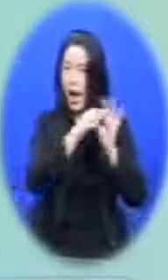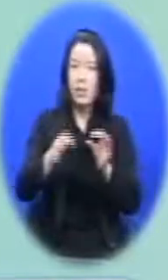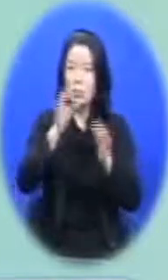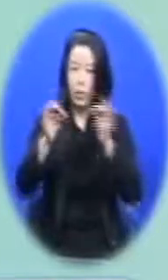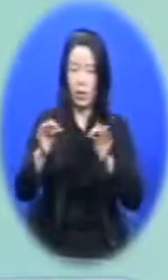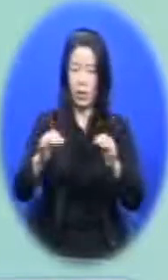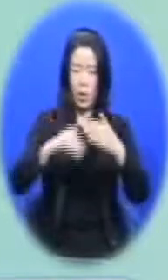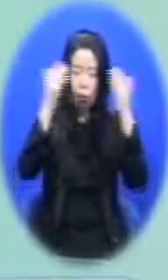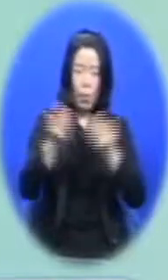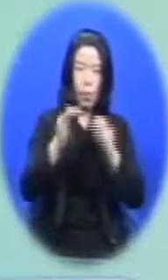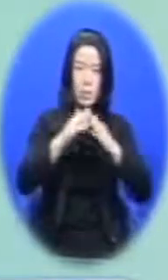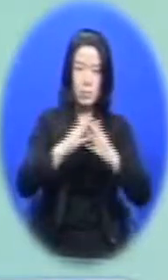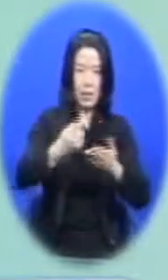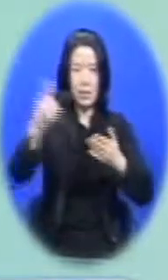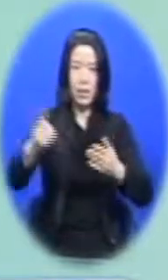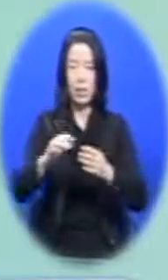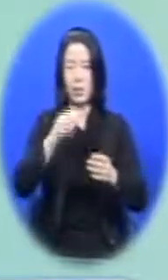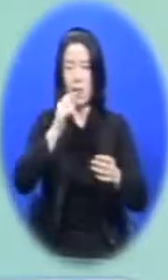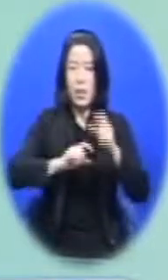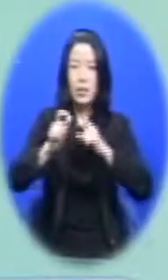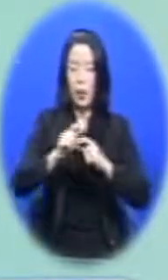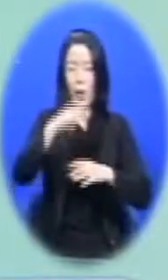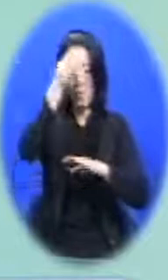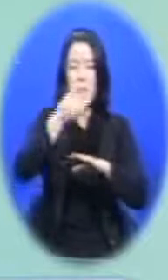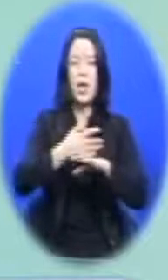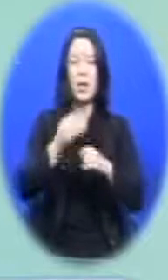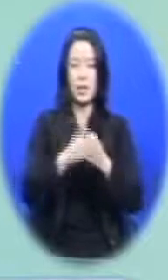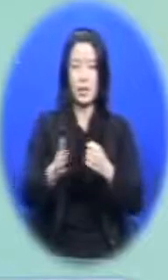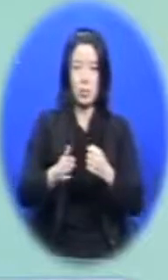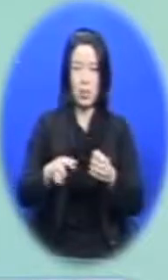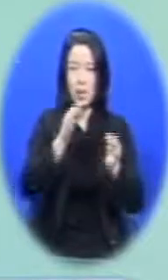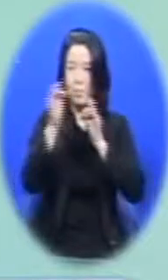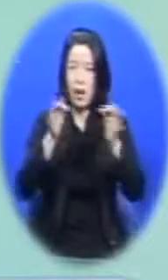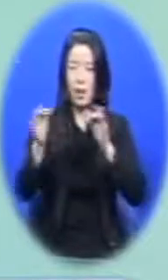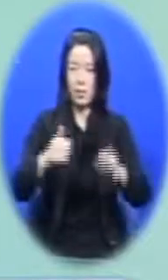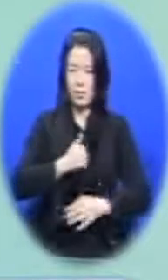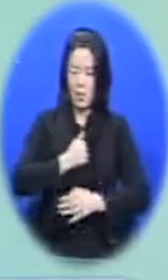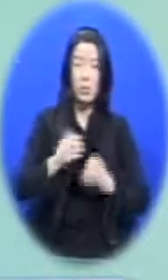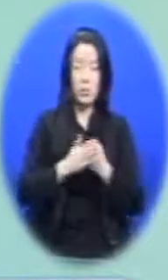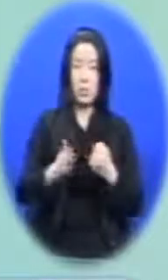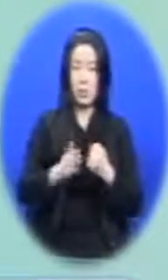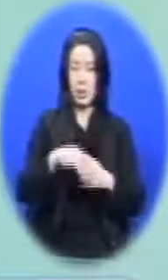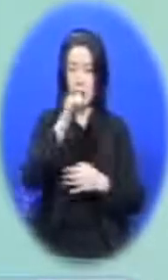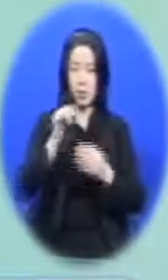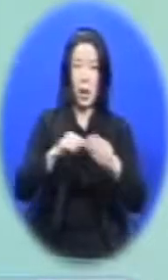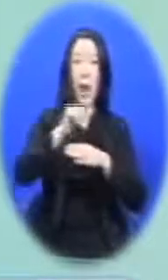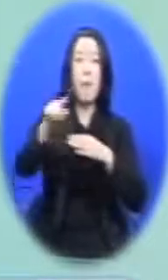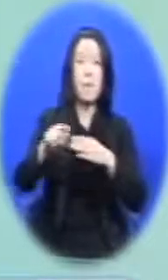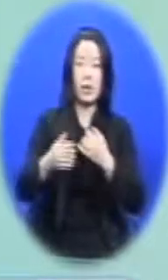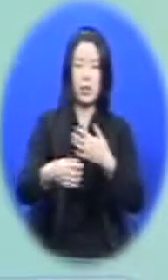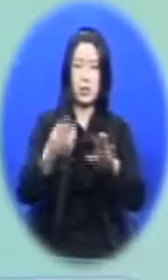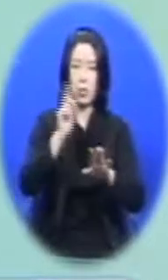온 집안이 그냥 떠나가라고 그렇게 더 미안하니까 막 소리로 그냥 그렇게 제압하려고 했더니 바깥에서